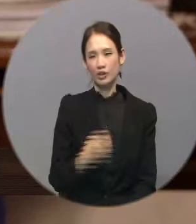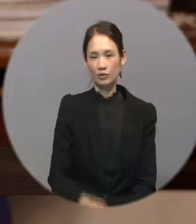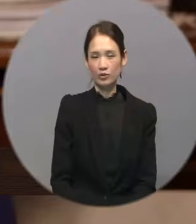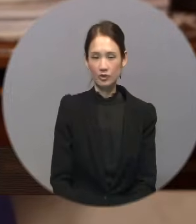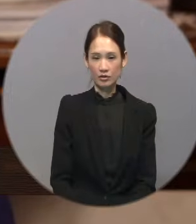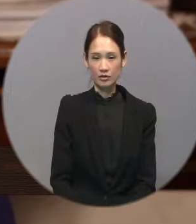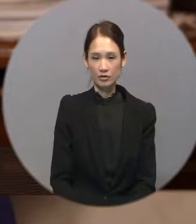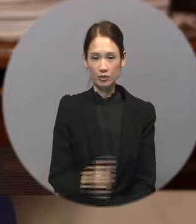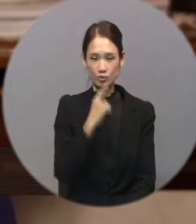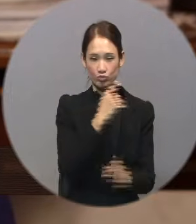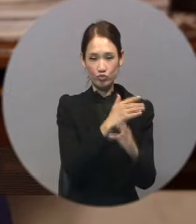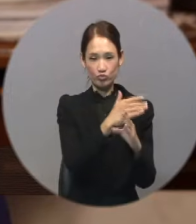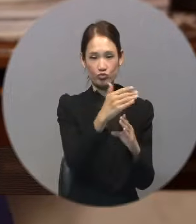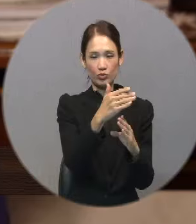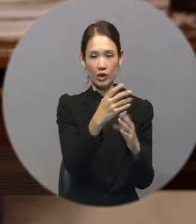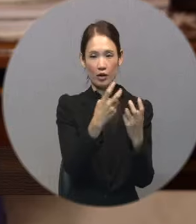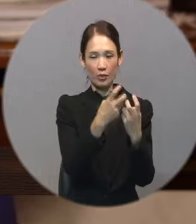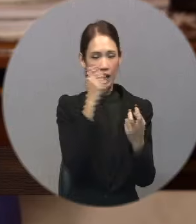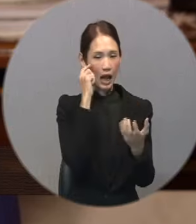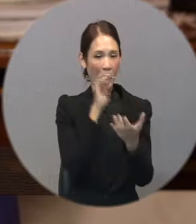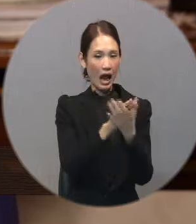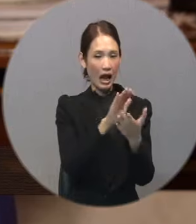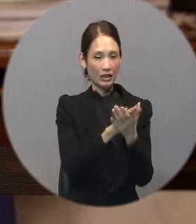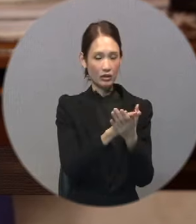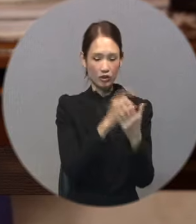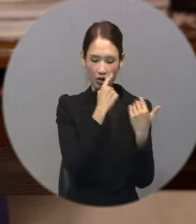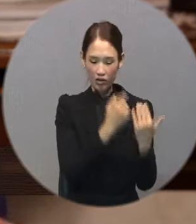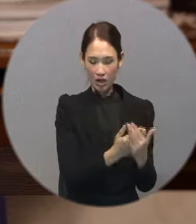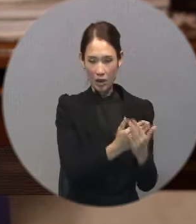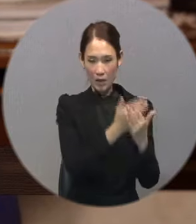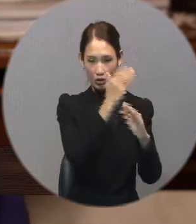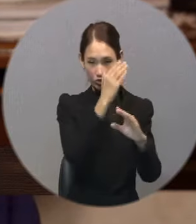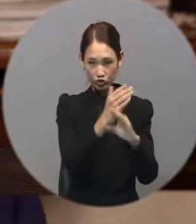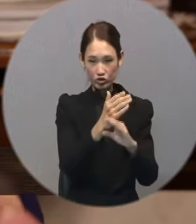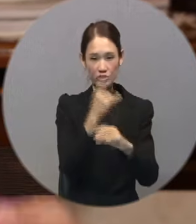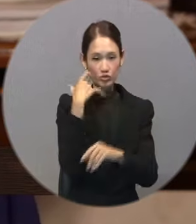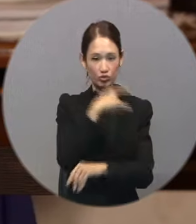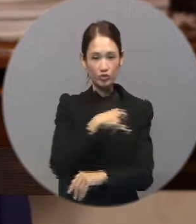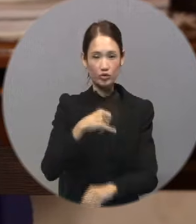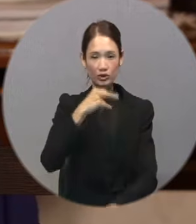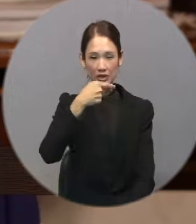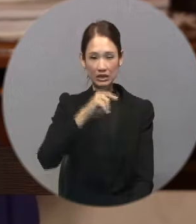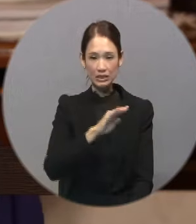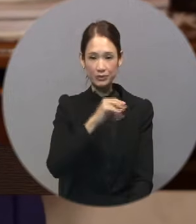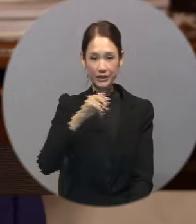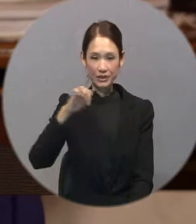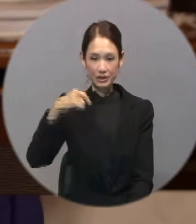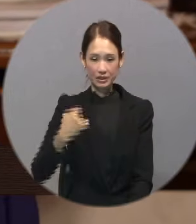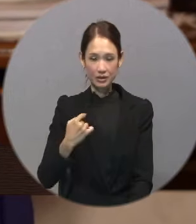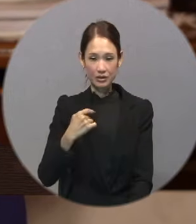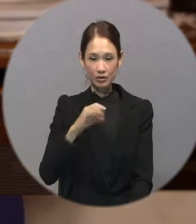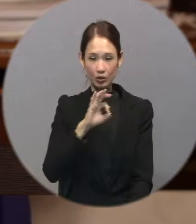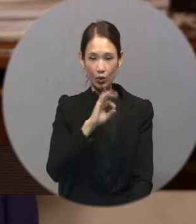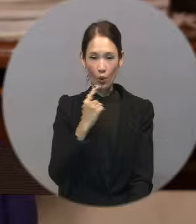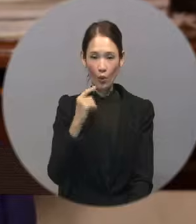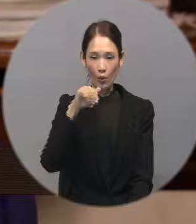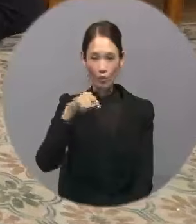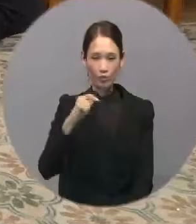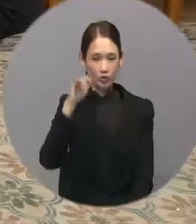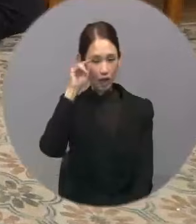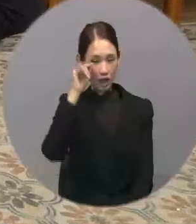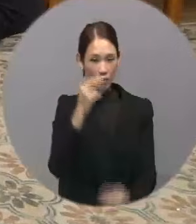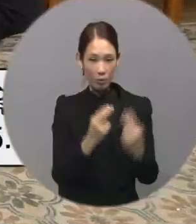아마 북한 나름대로의 방식으로 계속 개발을 하고 있어서 중국의 딥시크와 오픈 AI를 비교를